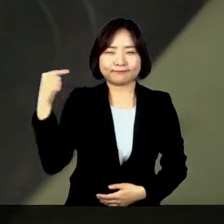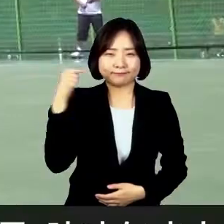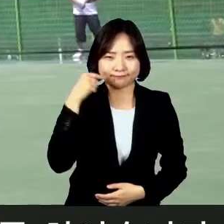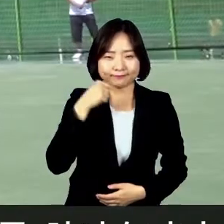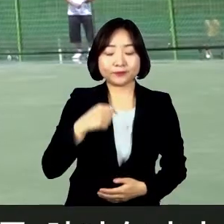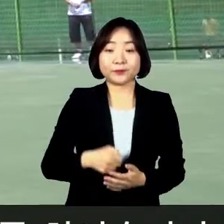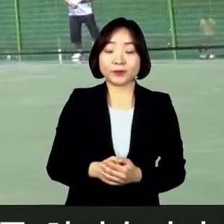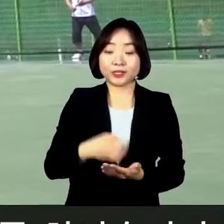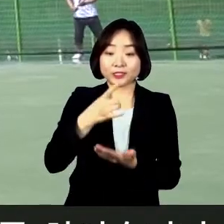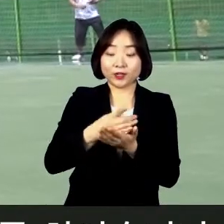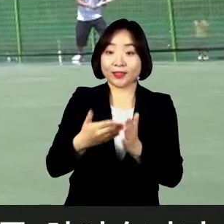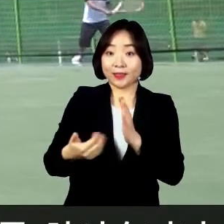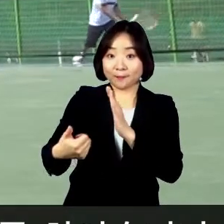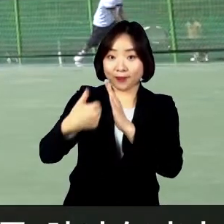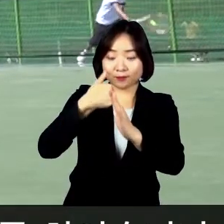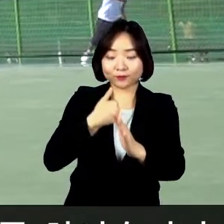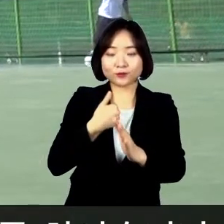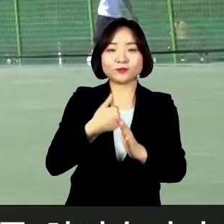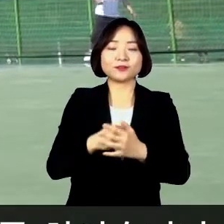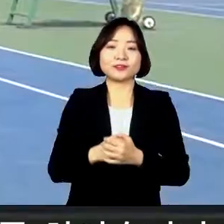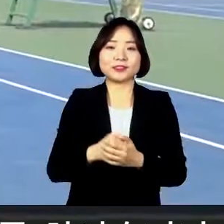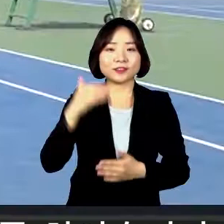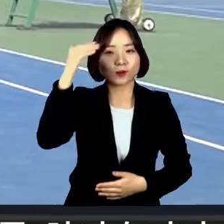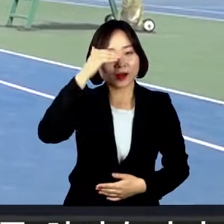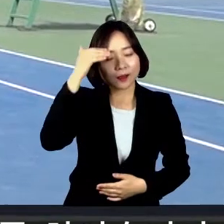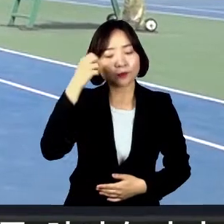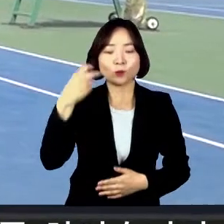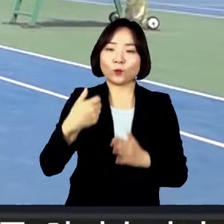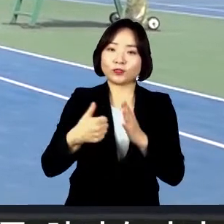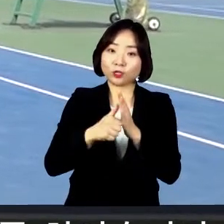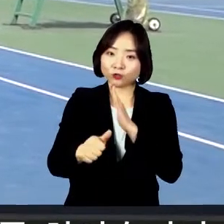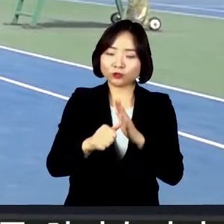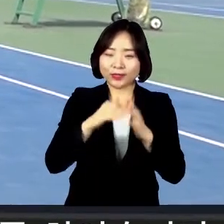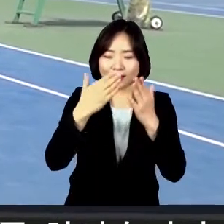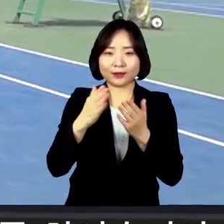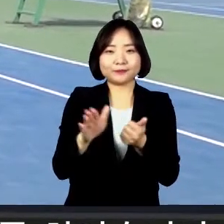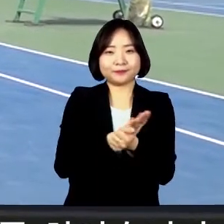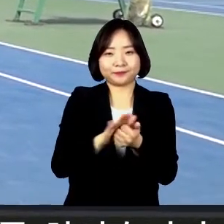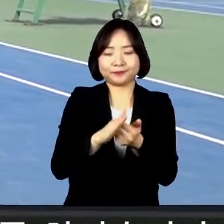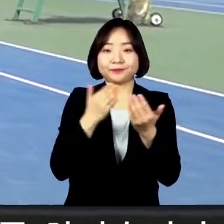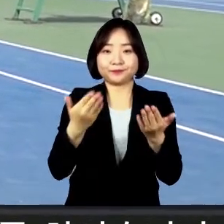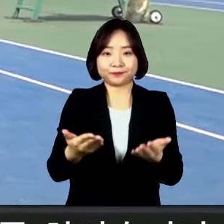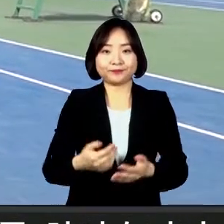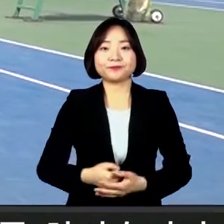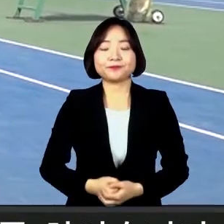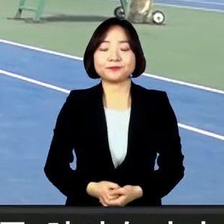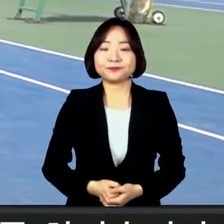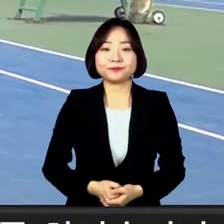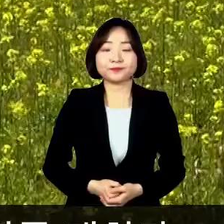준비로 천안을 방문한 선수와 관람객 모두 쾌적하고 안전한 경기를 즐길 수 있도록 하였습니다.